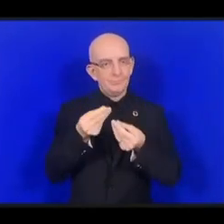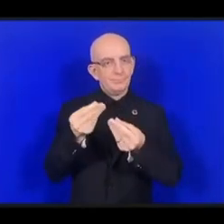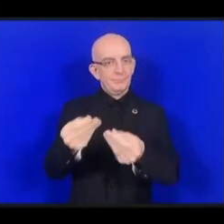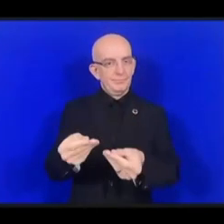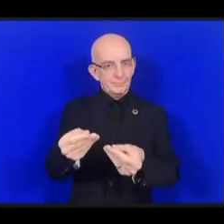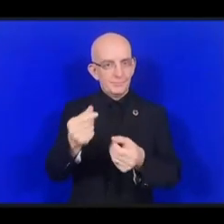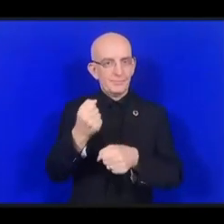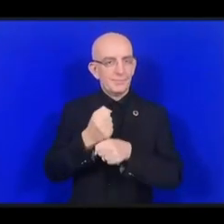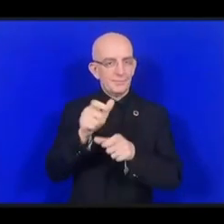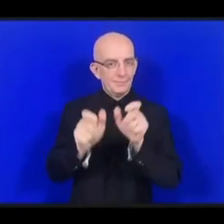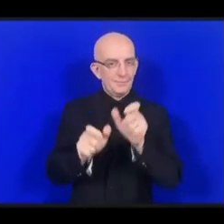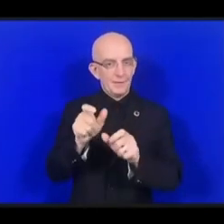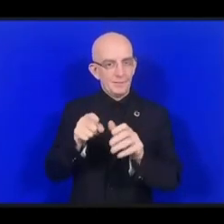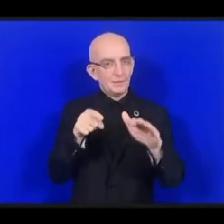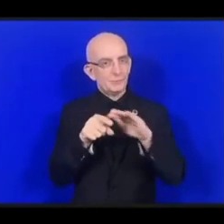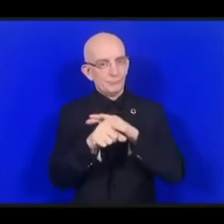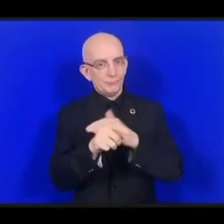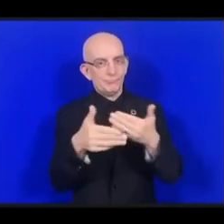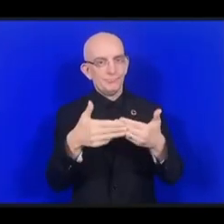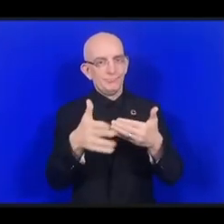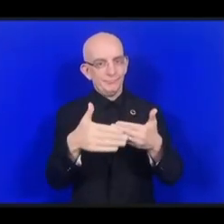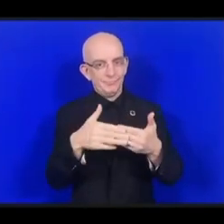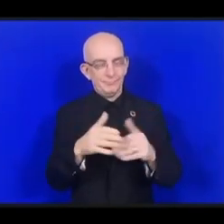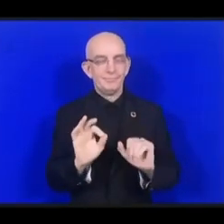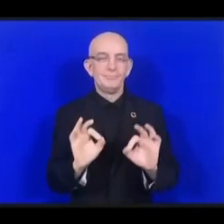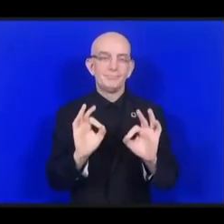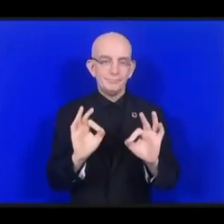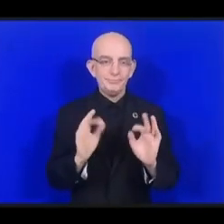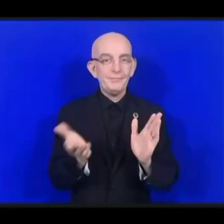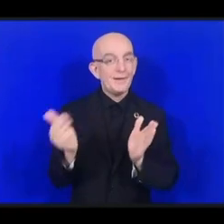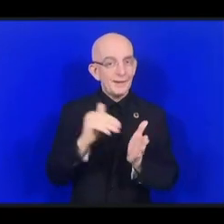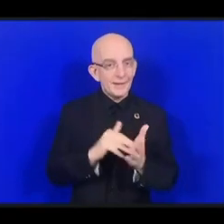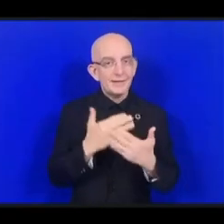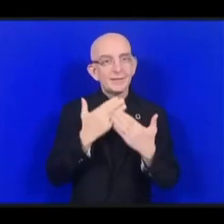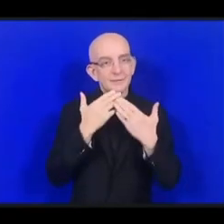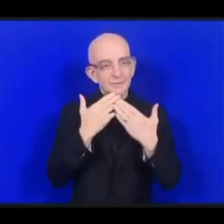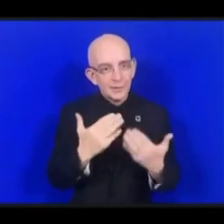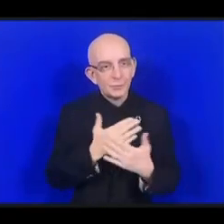ますまたigf2024年でお会いし